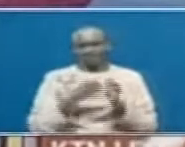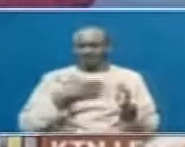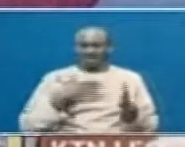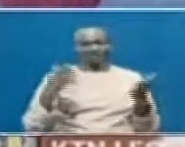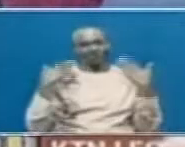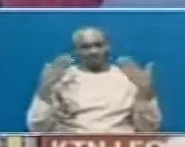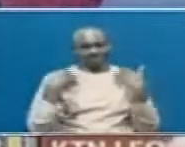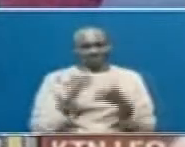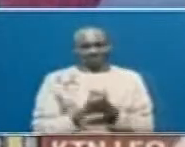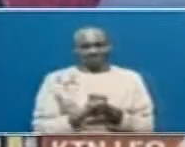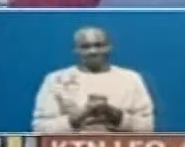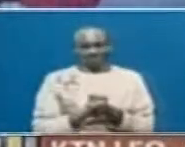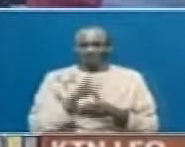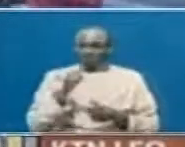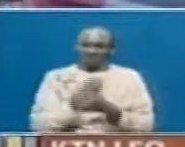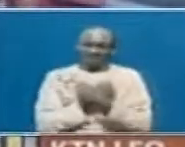mile. Aha,